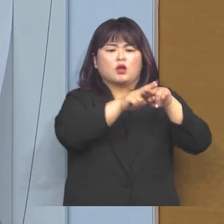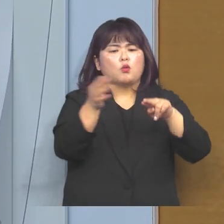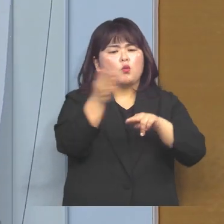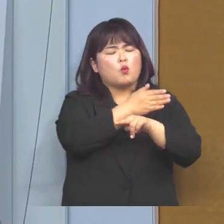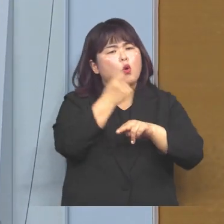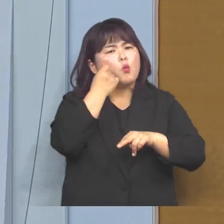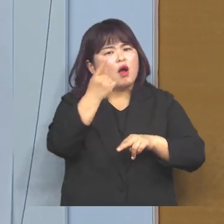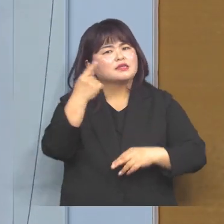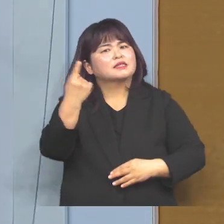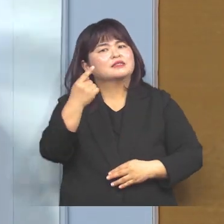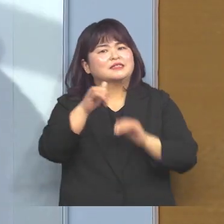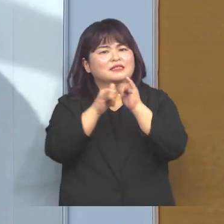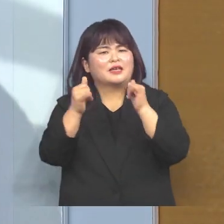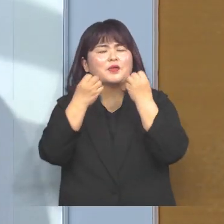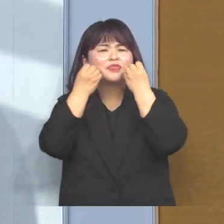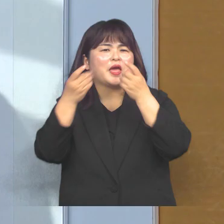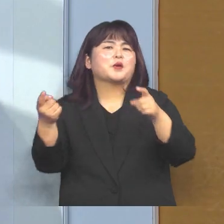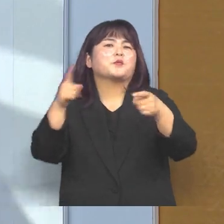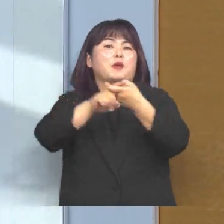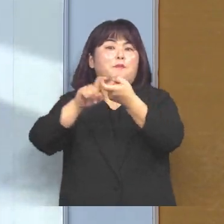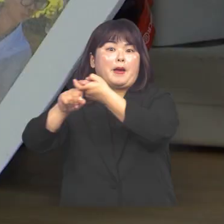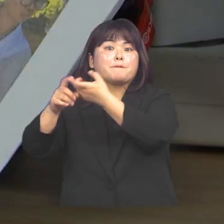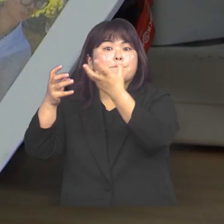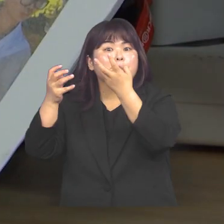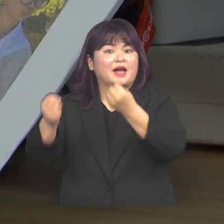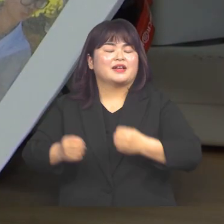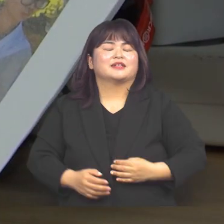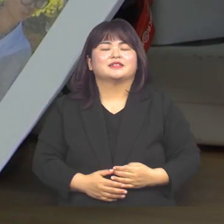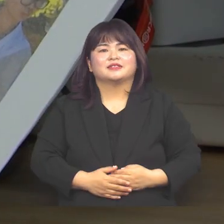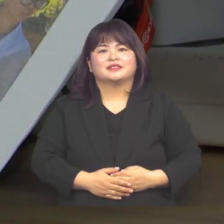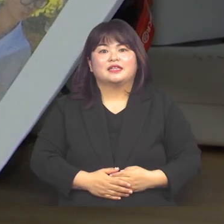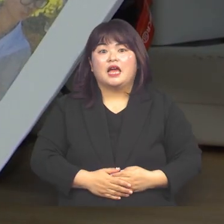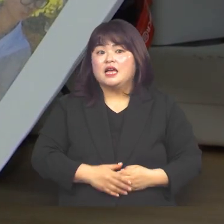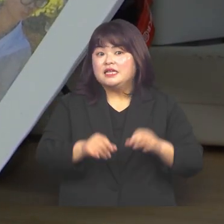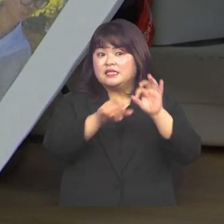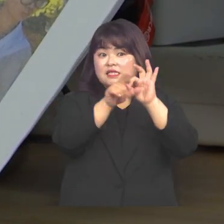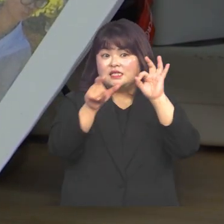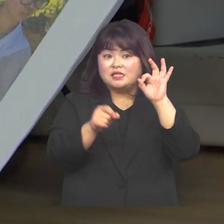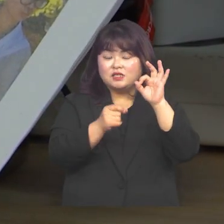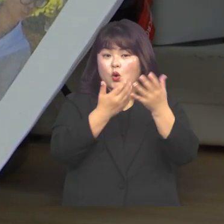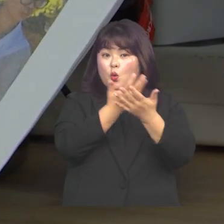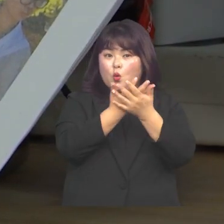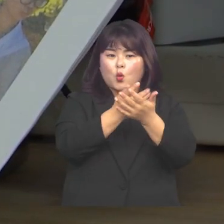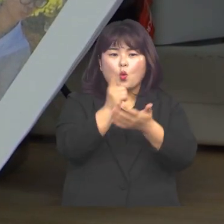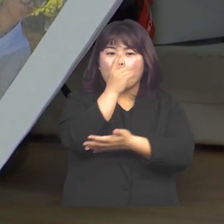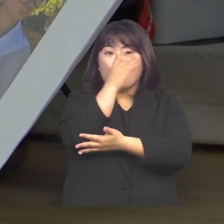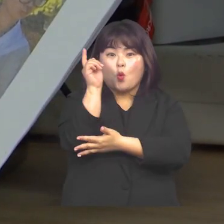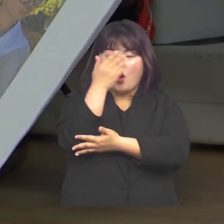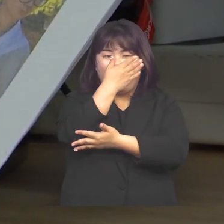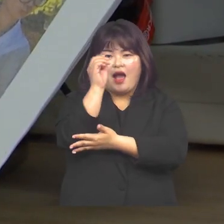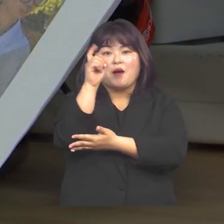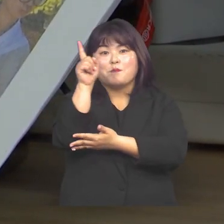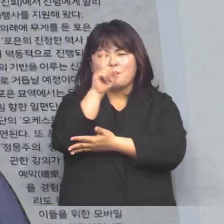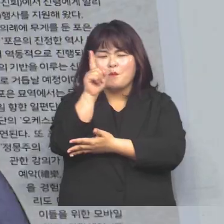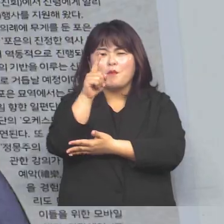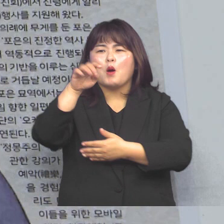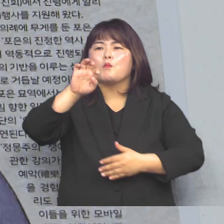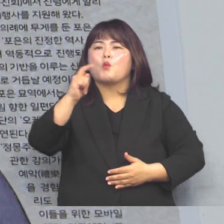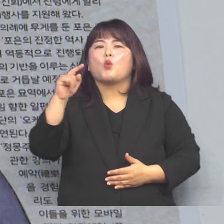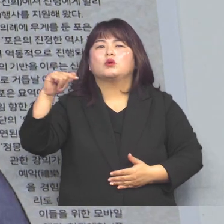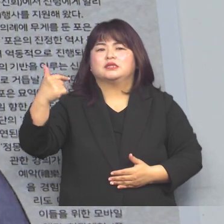명의 시민이 신규 구독을 신청하고 있습니다. 10월 소식지는 포은문화재 커버스토리